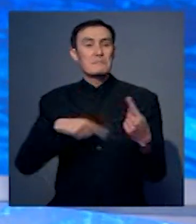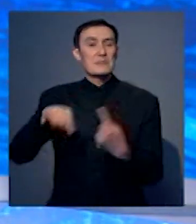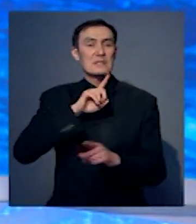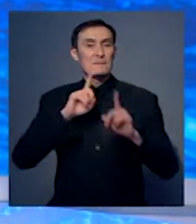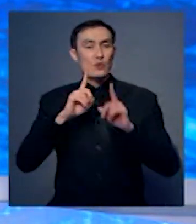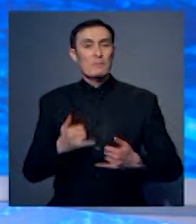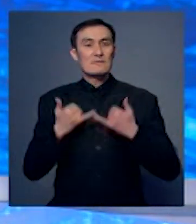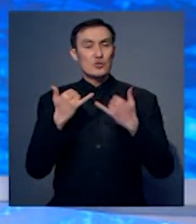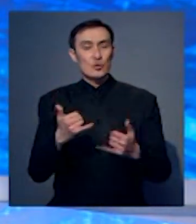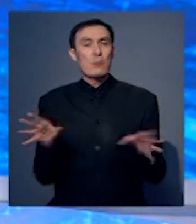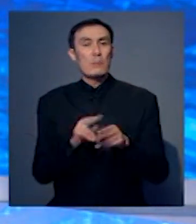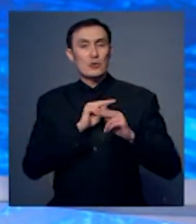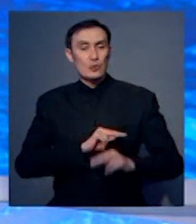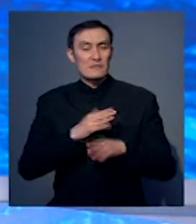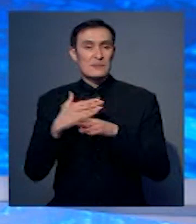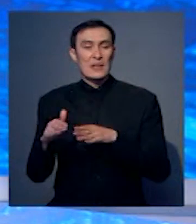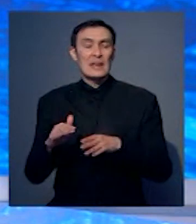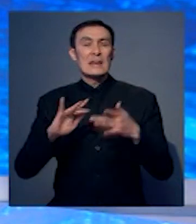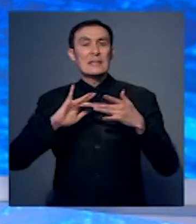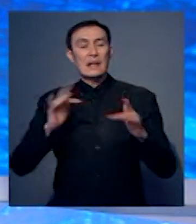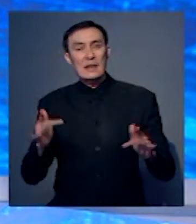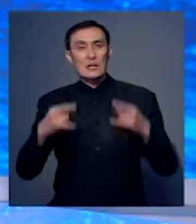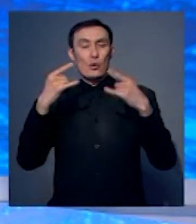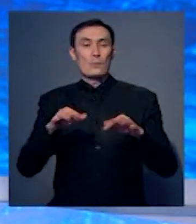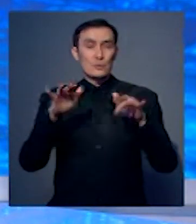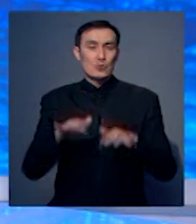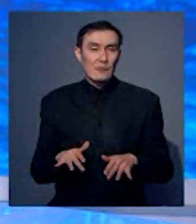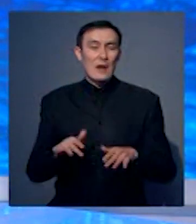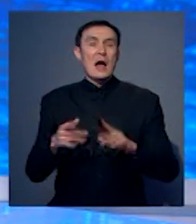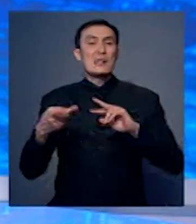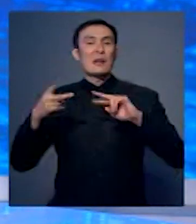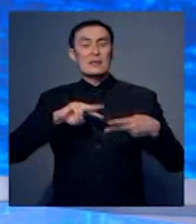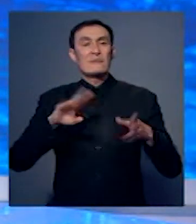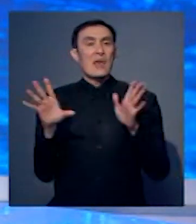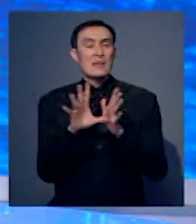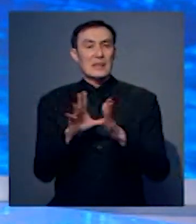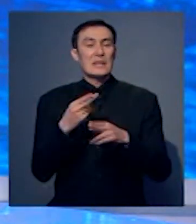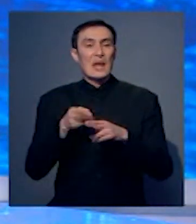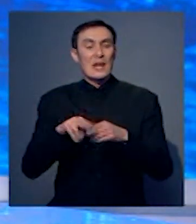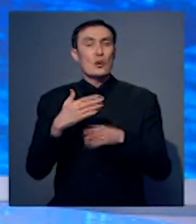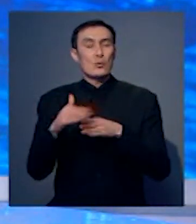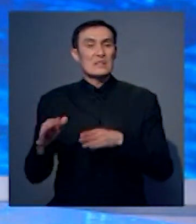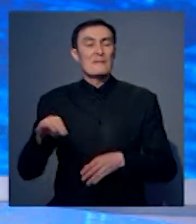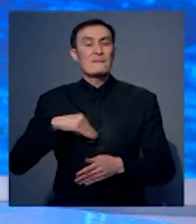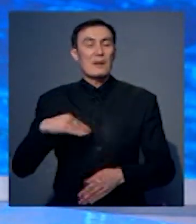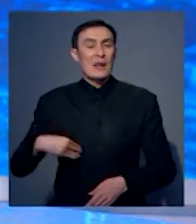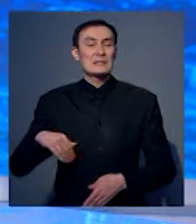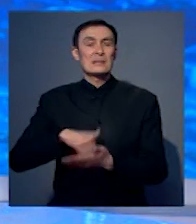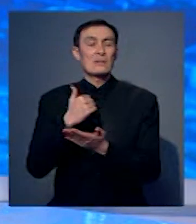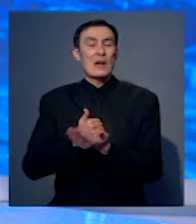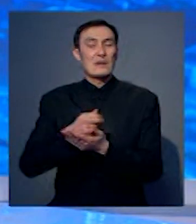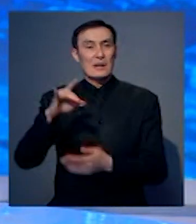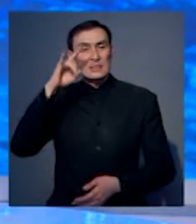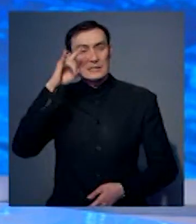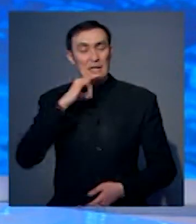бизнес-форум, посвященный партнерству в сфере цифровизации и альтернативной энергетики. Именно эти отрасли главы Франции и Казахстана обозначили